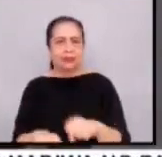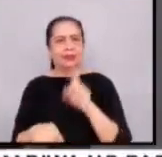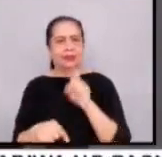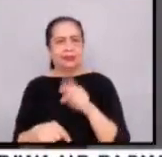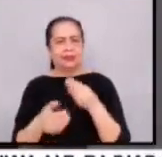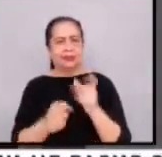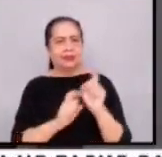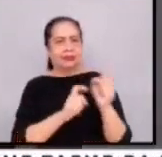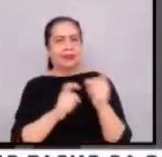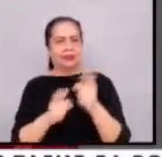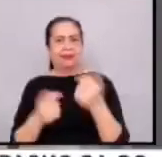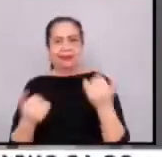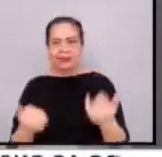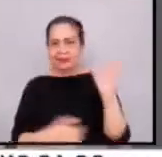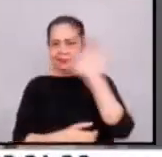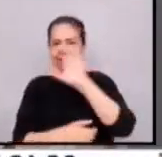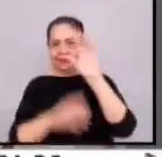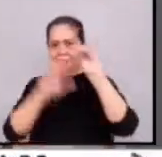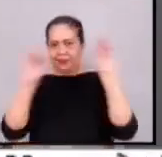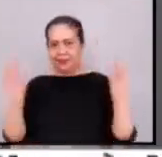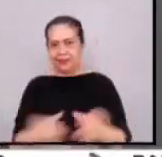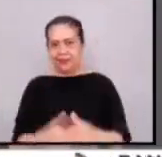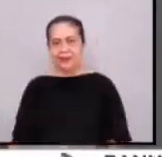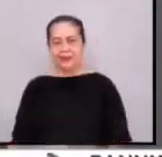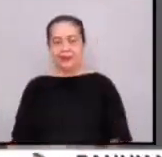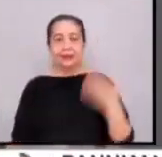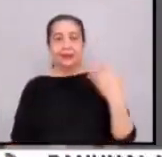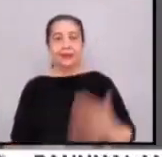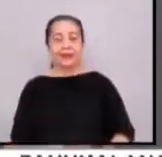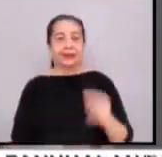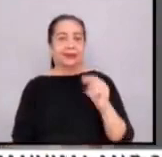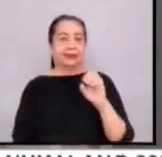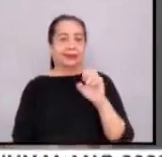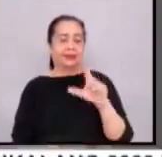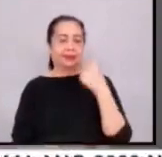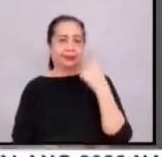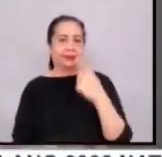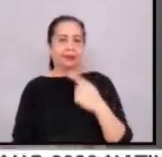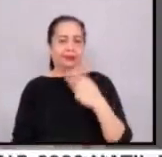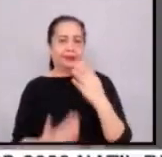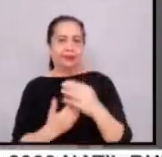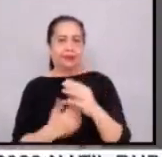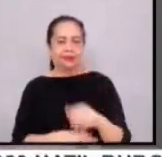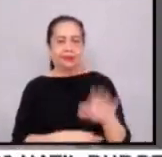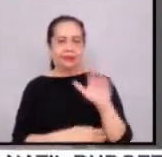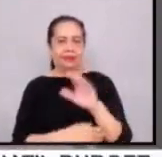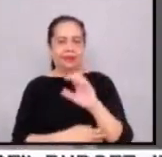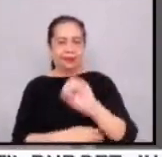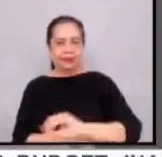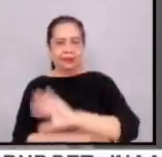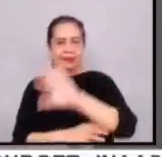pangregalo ngayong Pasko. Noel Talakay para sa Morning Show ng Bayan, Rise and Shine, Pilipinas.